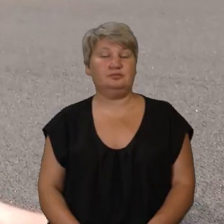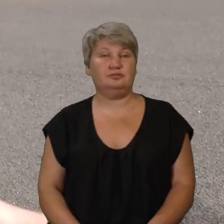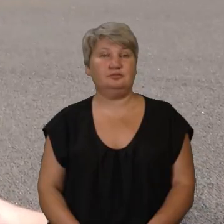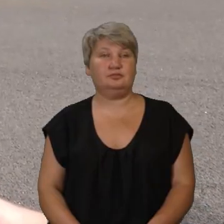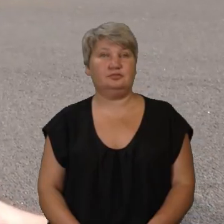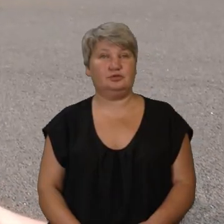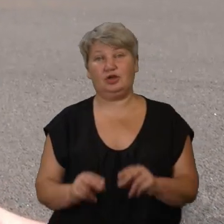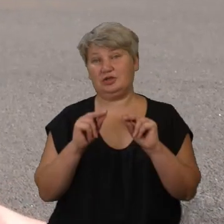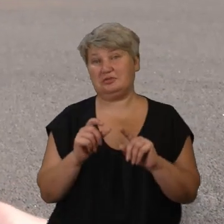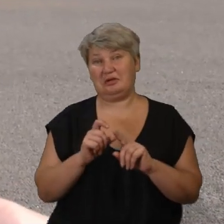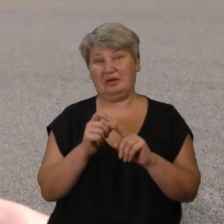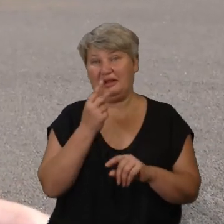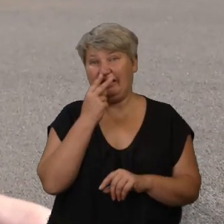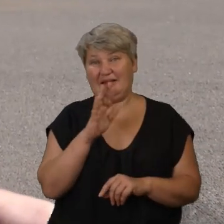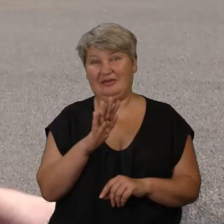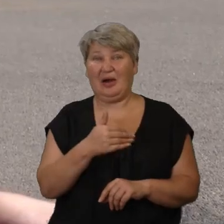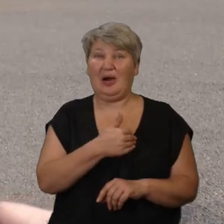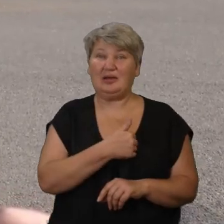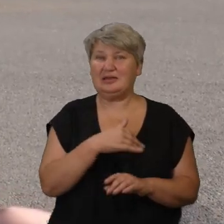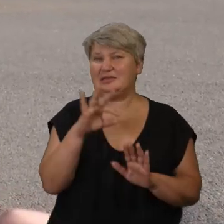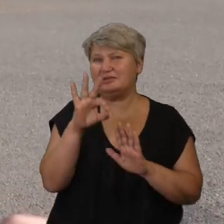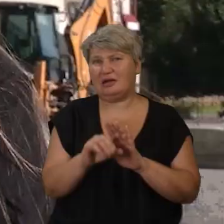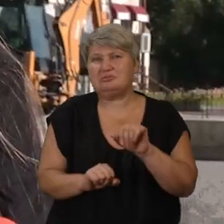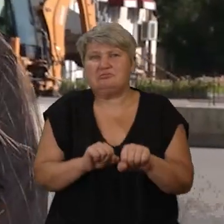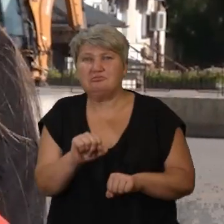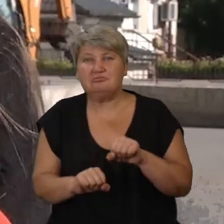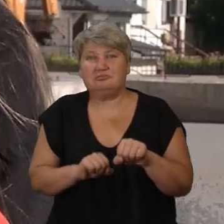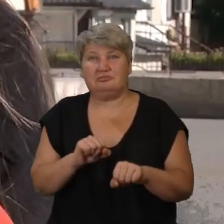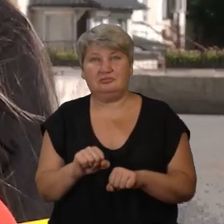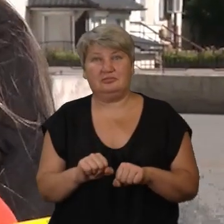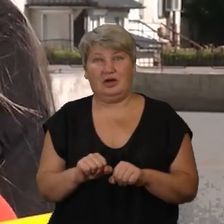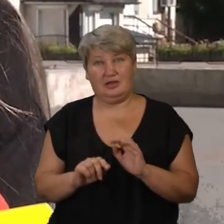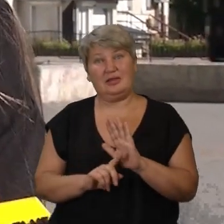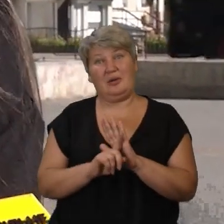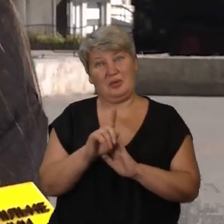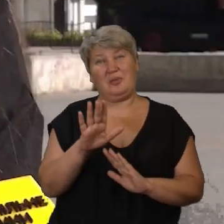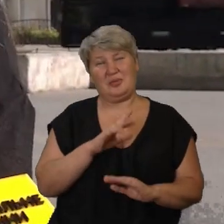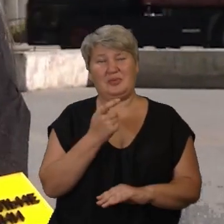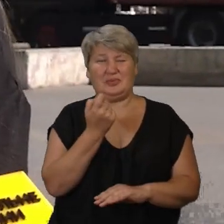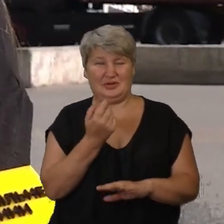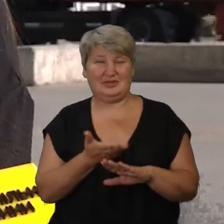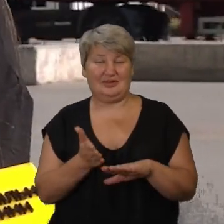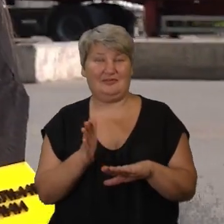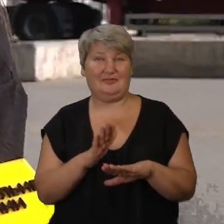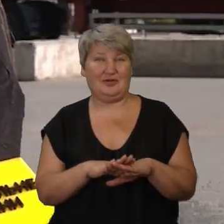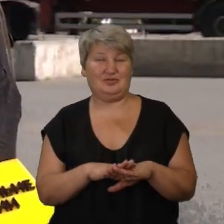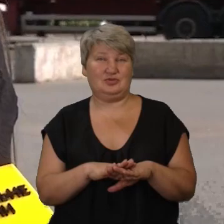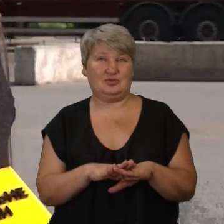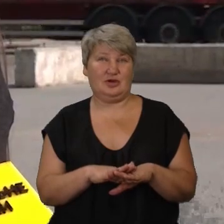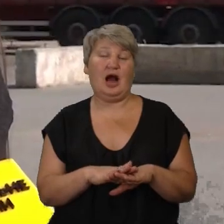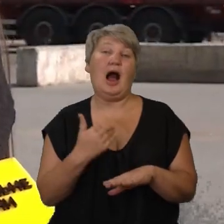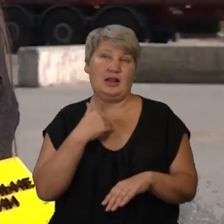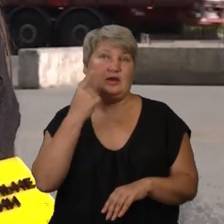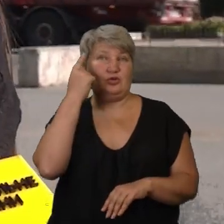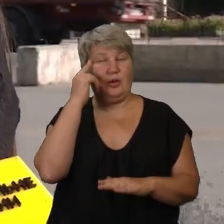Чесно кажучи незвично бо мені хотілося одразу укрутити педалями на початку Було трішки важко але я думаю що